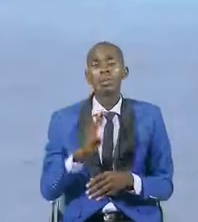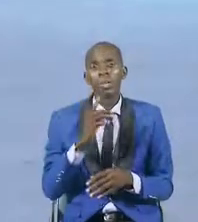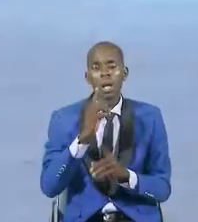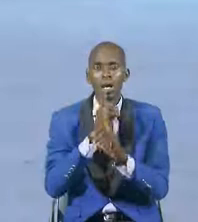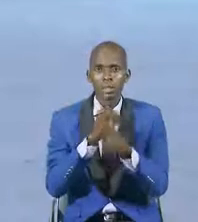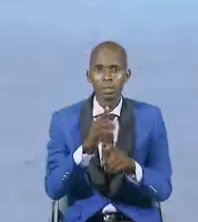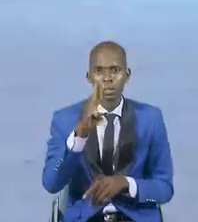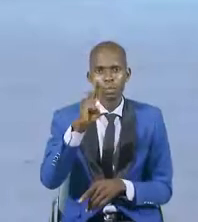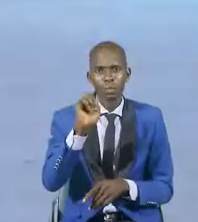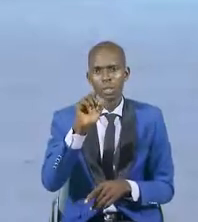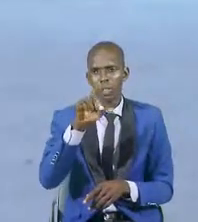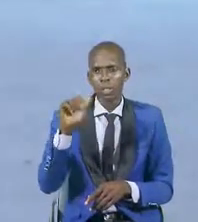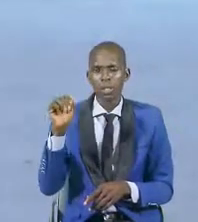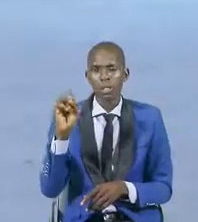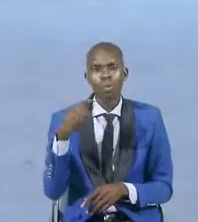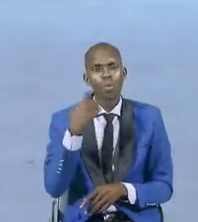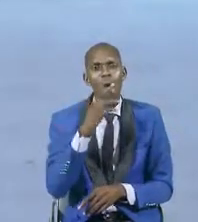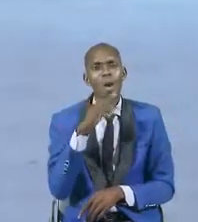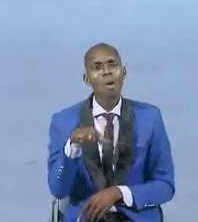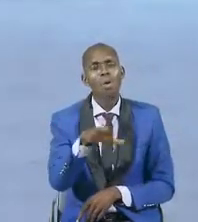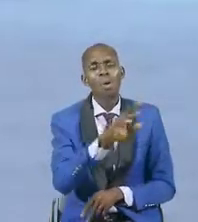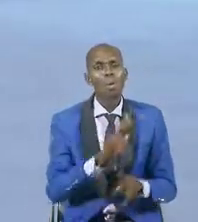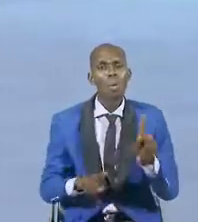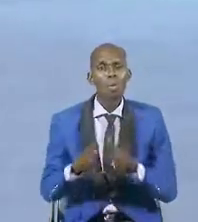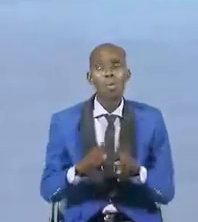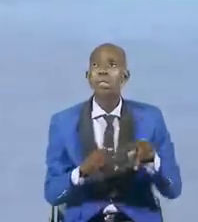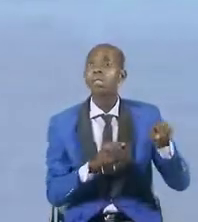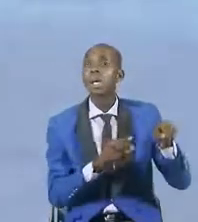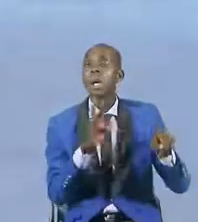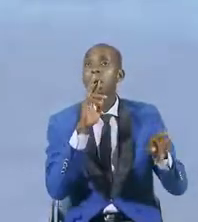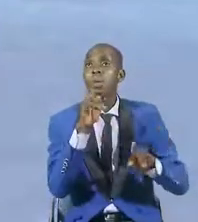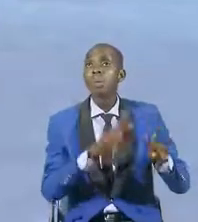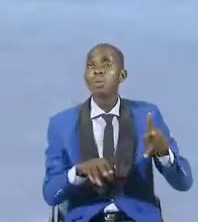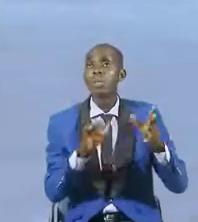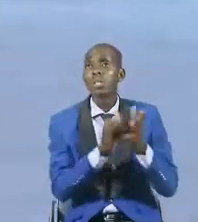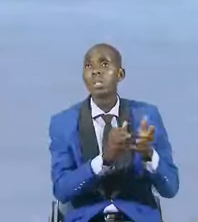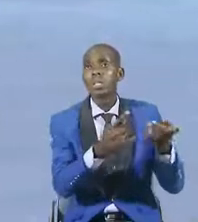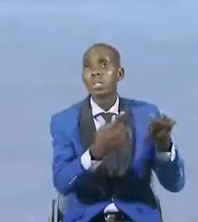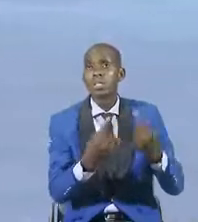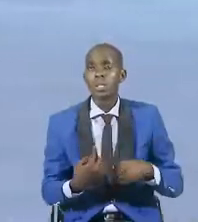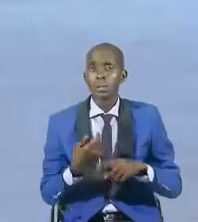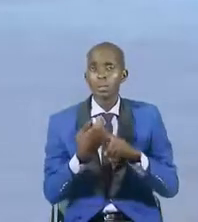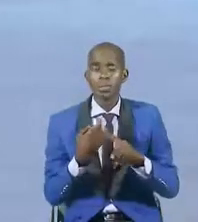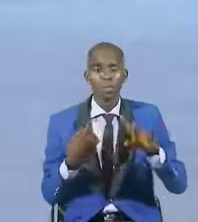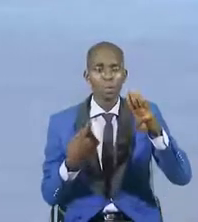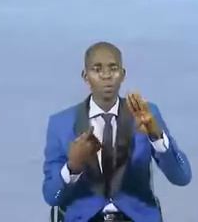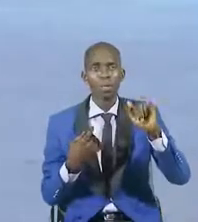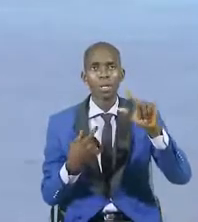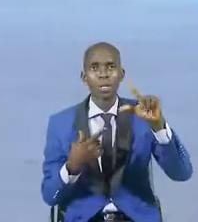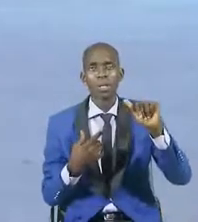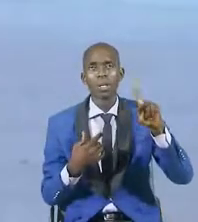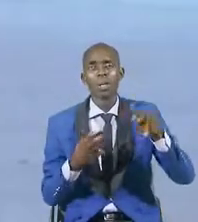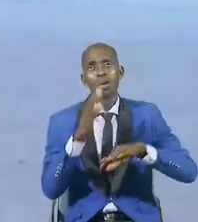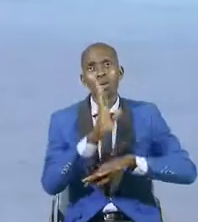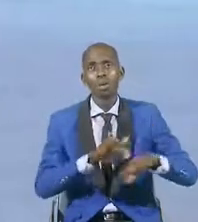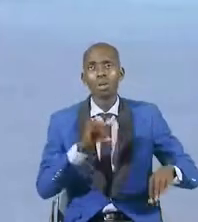dit, Balaam, qui sont ces gens-là? Que ce sont ceux qui sont venus de Balak.